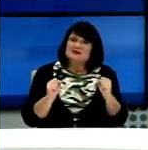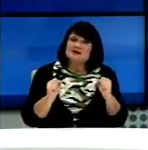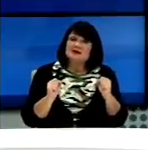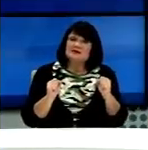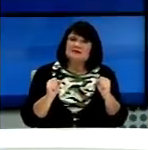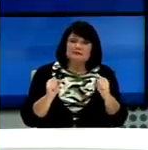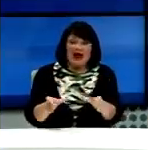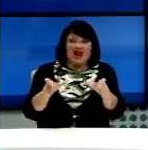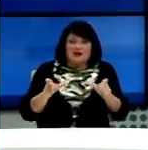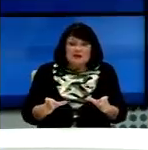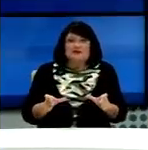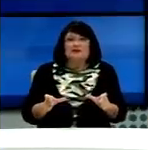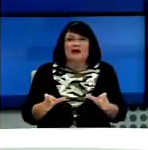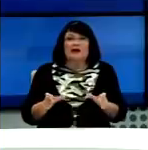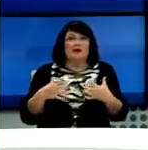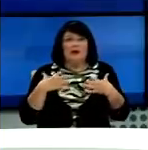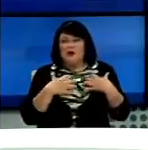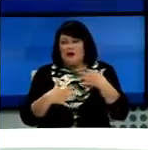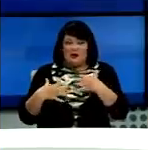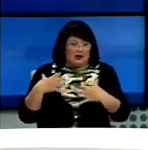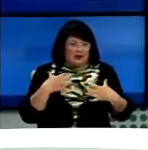κλίμα ανασφάλειας και αγωνίας.